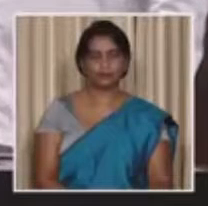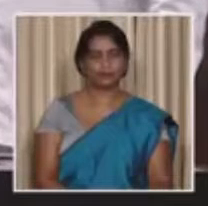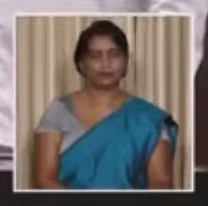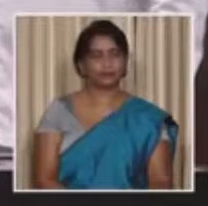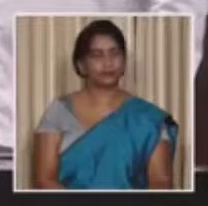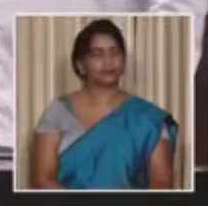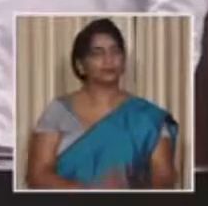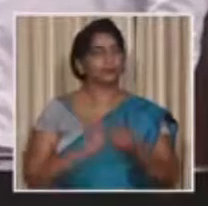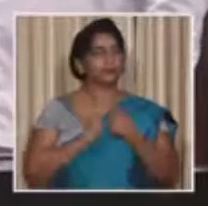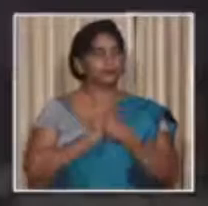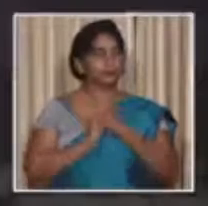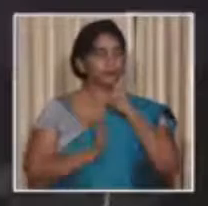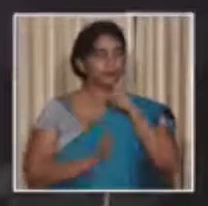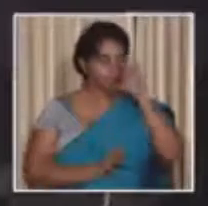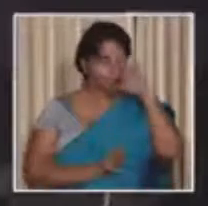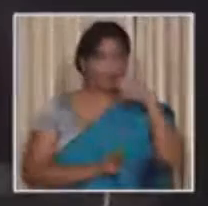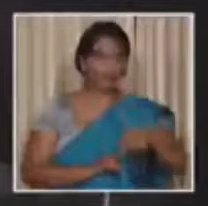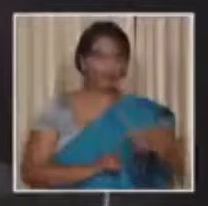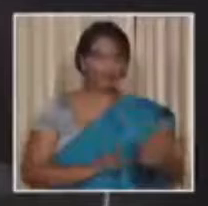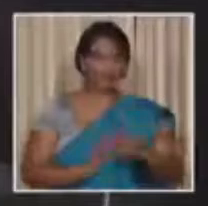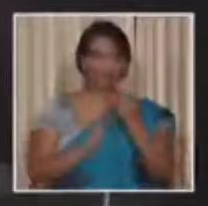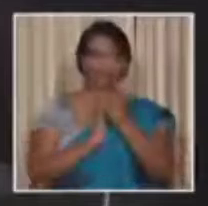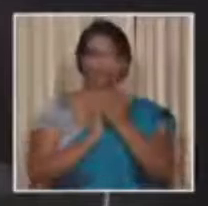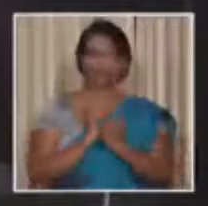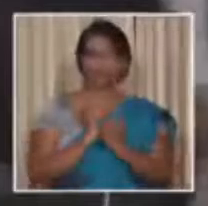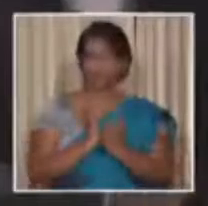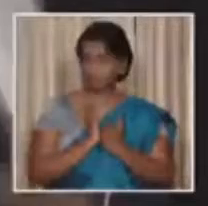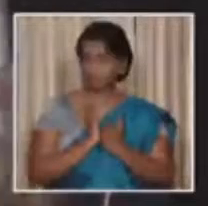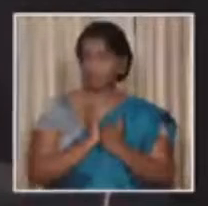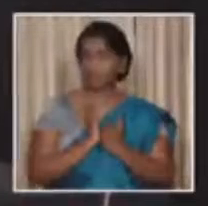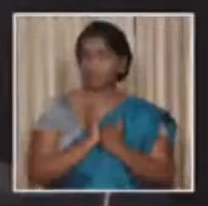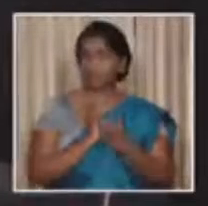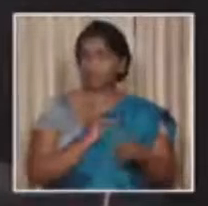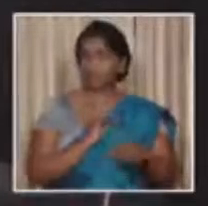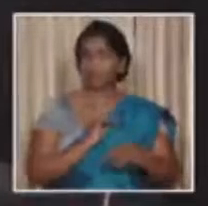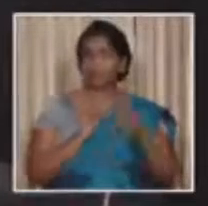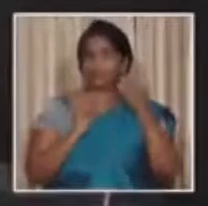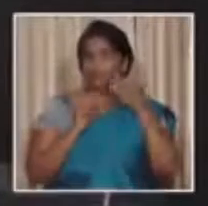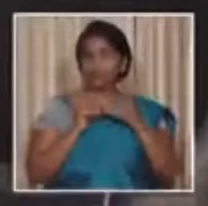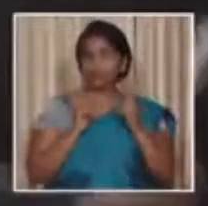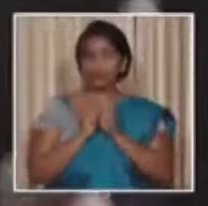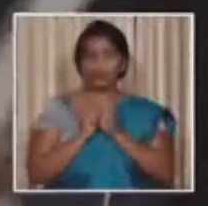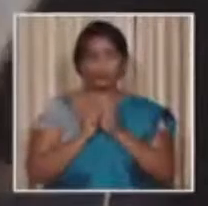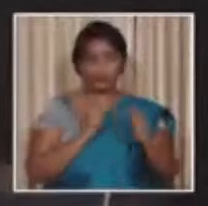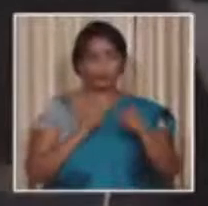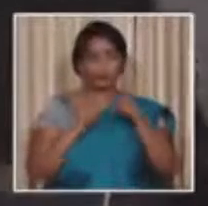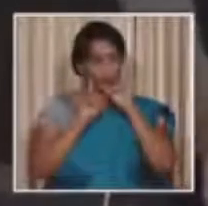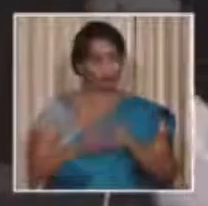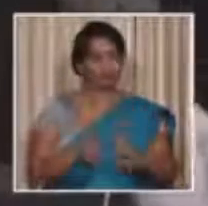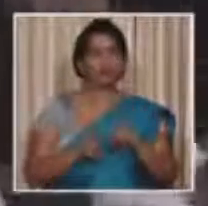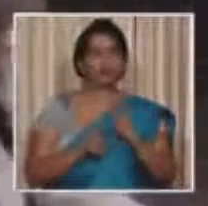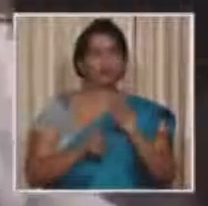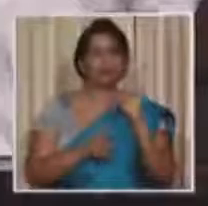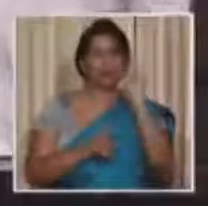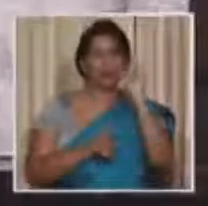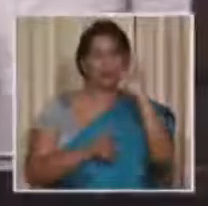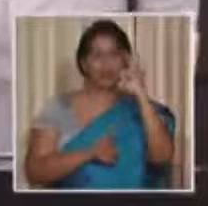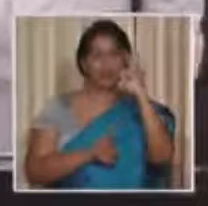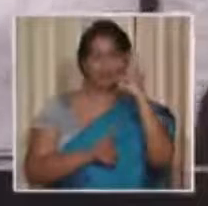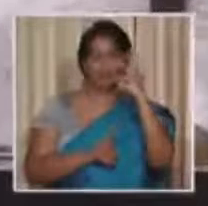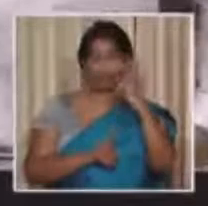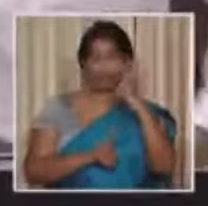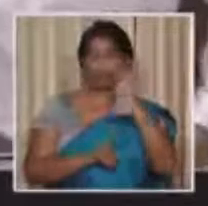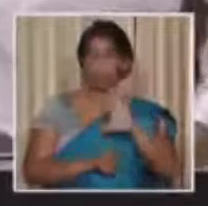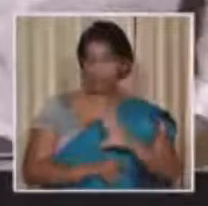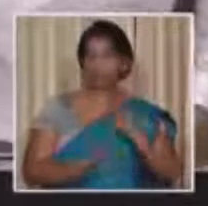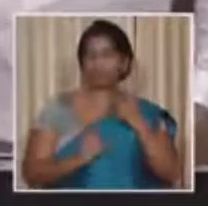ඇමතිවරයාතුමනි අද දින න්‍යායපත්‍රයේ අද දින න්‍යායපත්‍ර දිනට නියමිත කටයුතු වලට අදාළ විශ්‍යාංක 1 2 3 4 5 මම ඉදිරිපත්